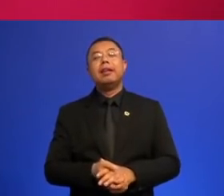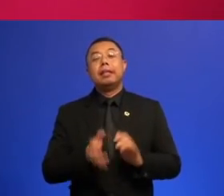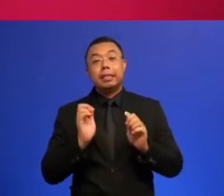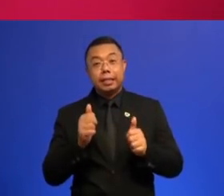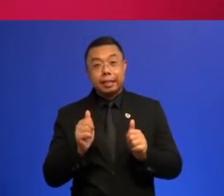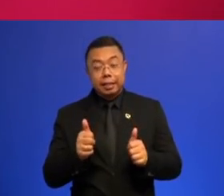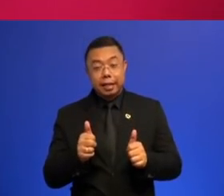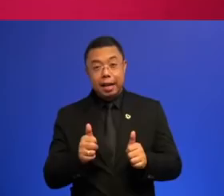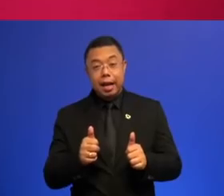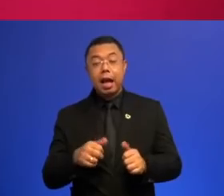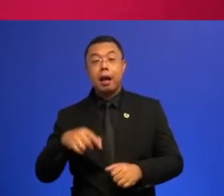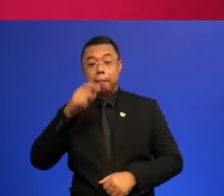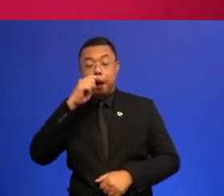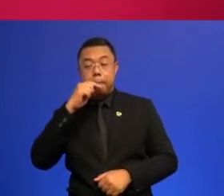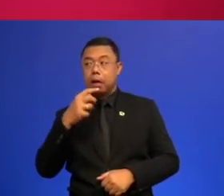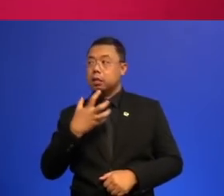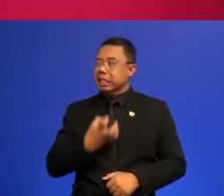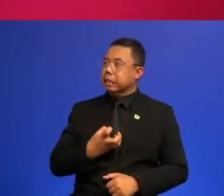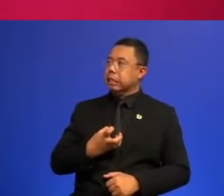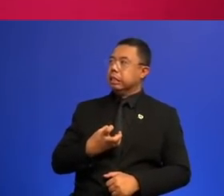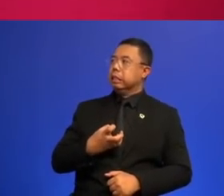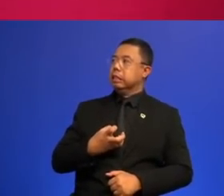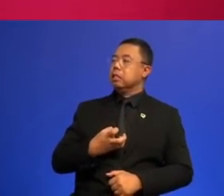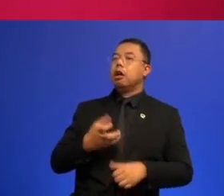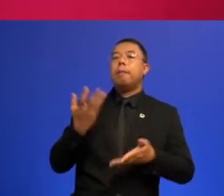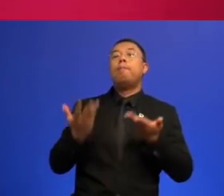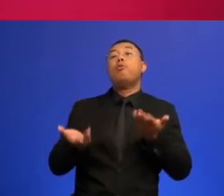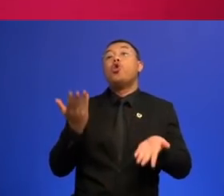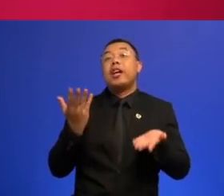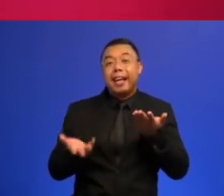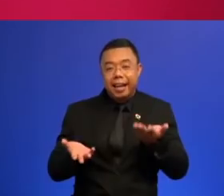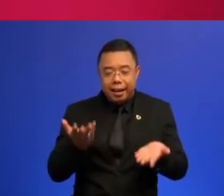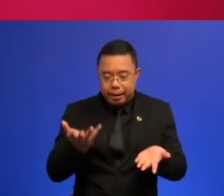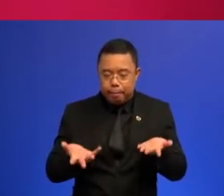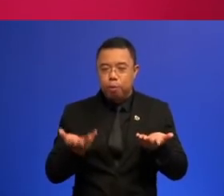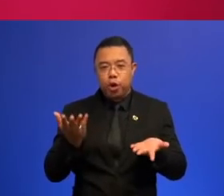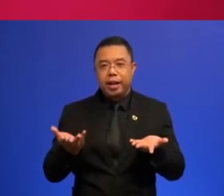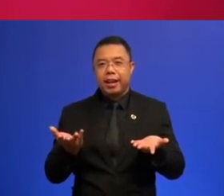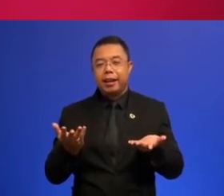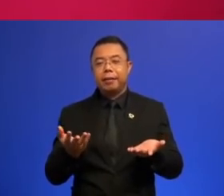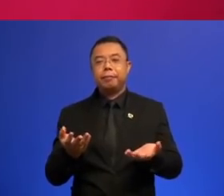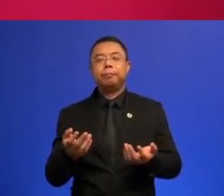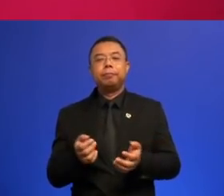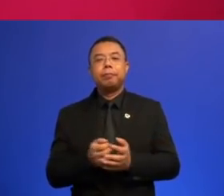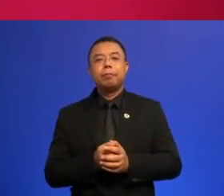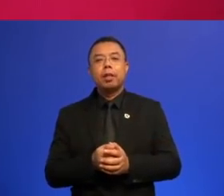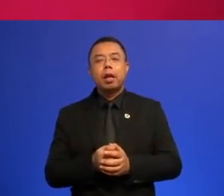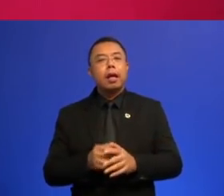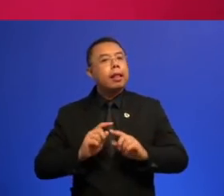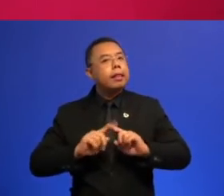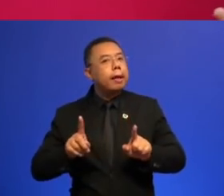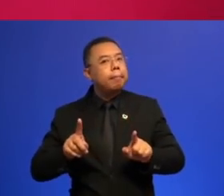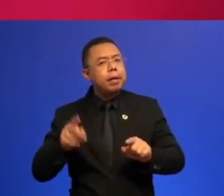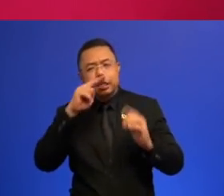Sehingga si ayah jadi kepahitan. Mungkin, maybe. Maybe yes, maybe not. Tetapi ini kondisi sudah tidak